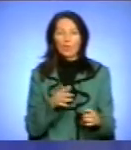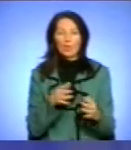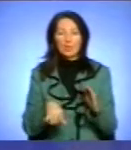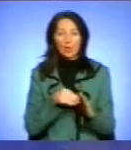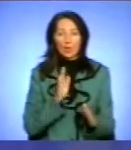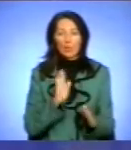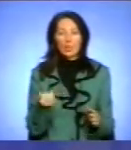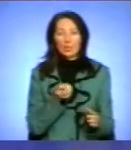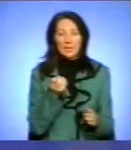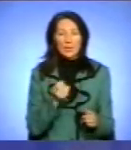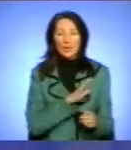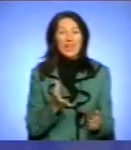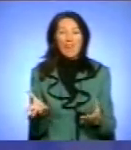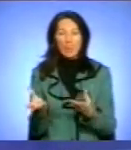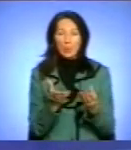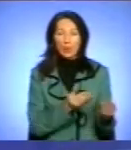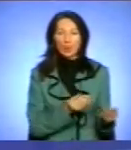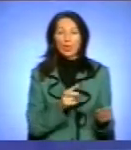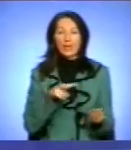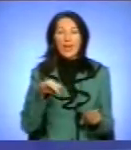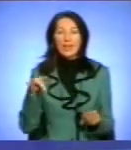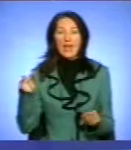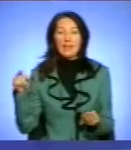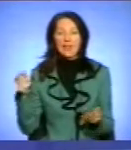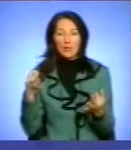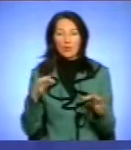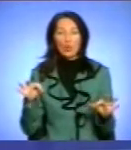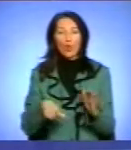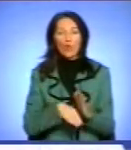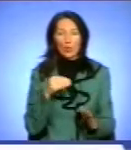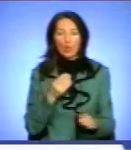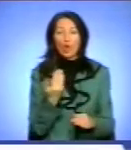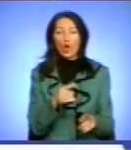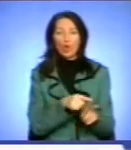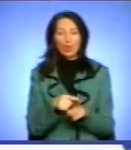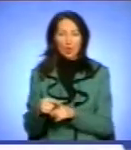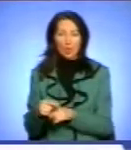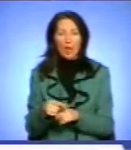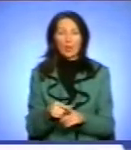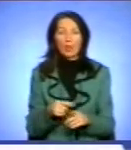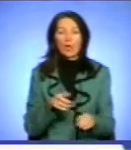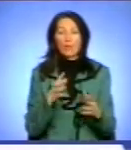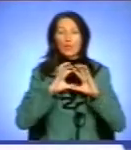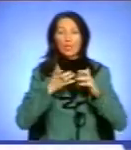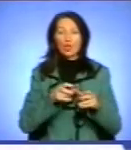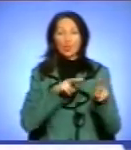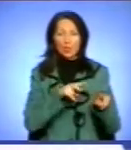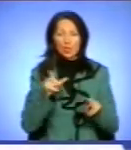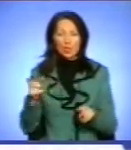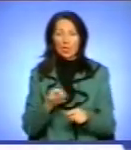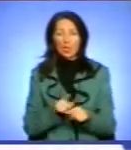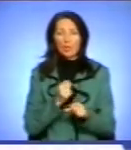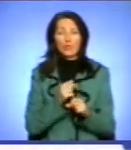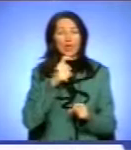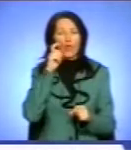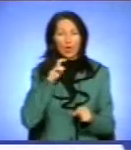незначними і не вплинули на легітимність волевиявлення. За його словами, такої думки і міжнародні спостерігачі, які працювали в Україні.